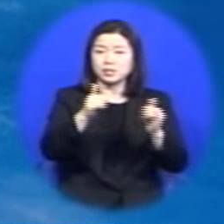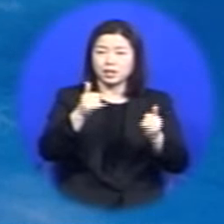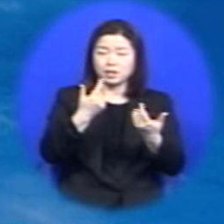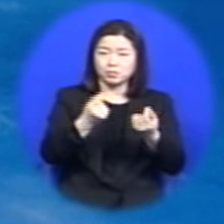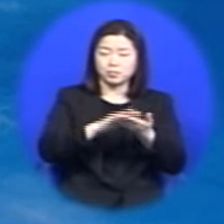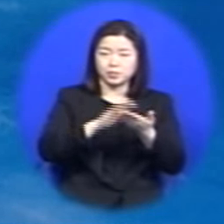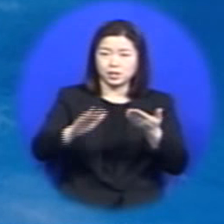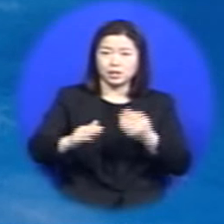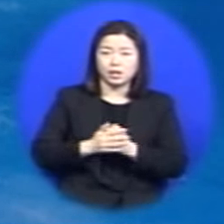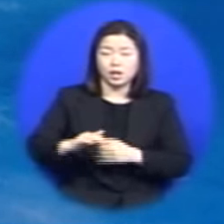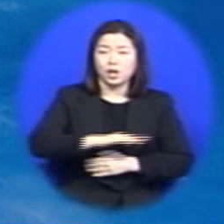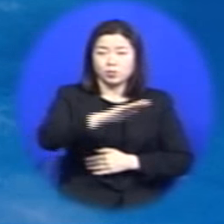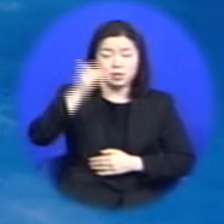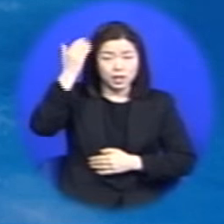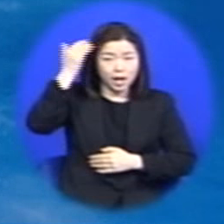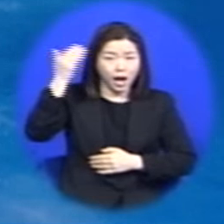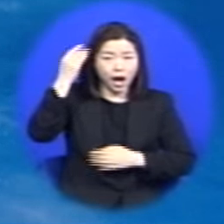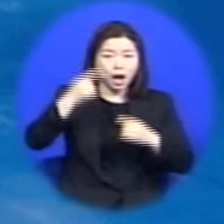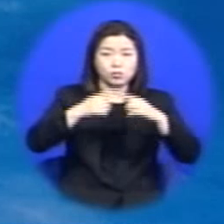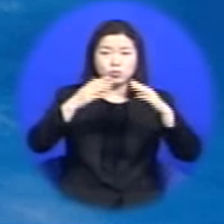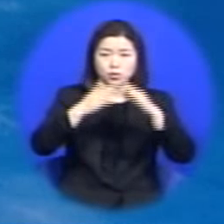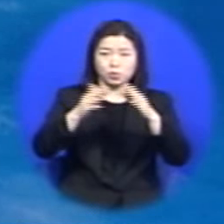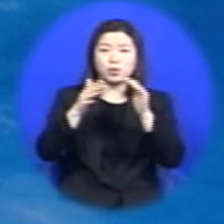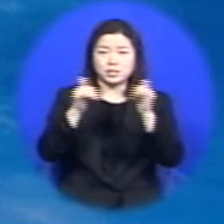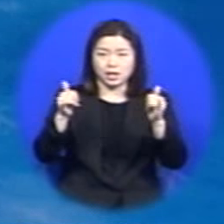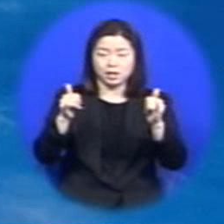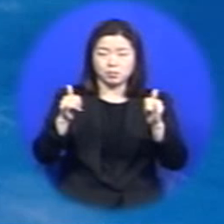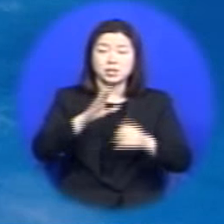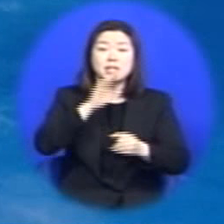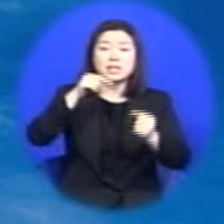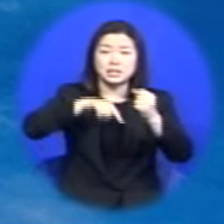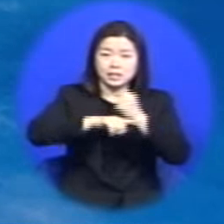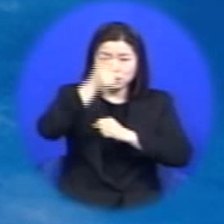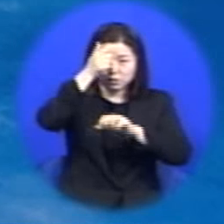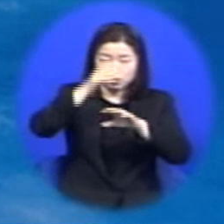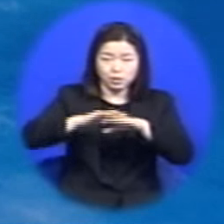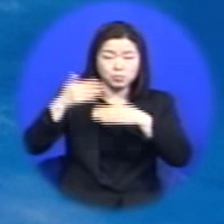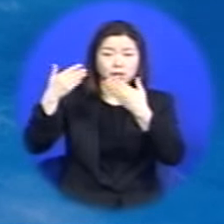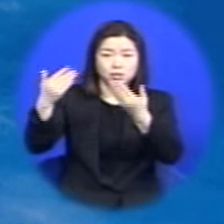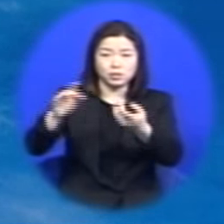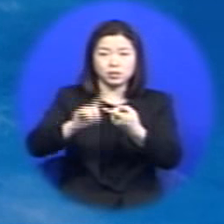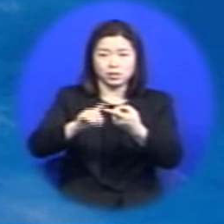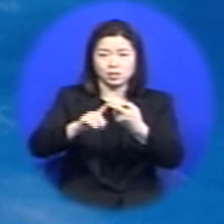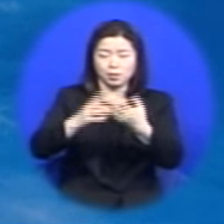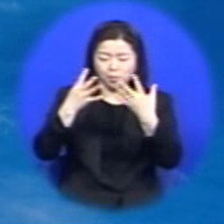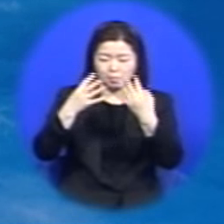우리 한국교회 교우들이 진리로 예배하는 데 있어서 많이 약합니다.